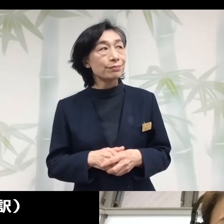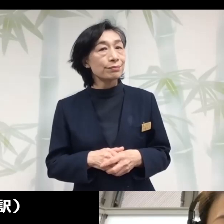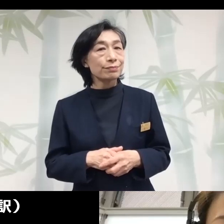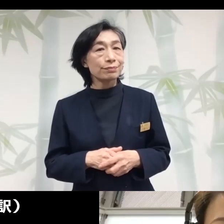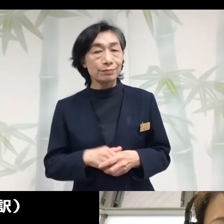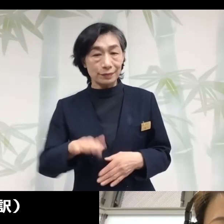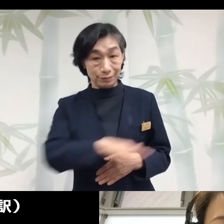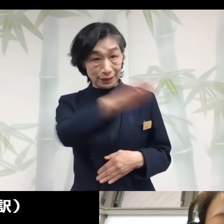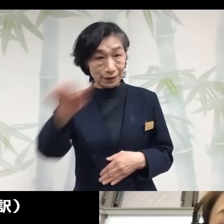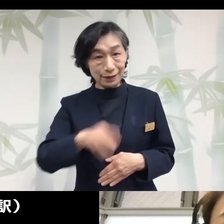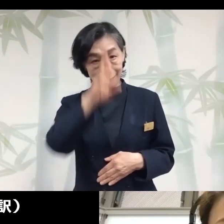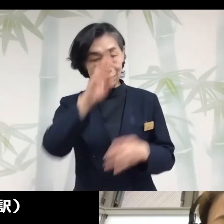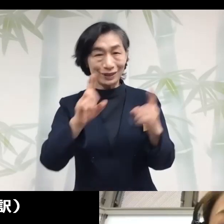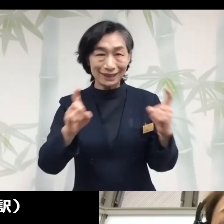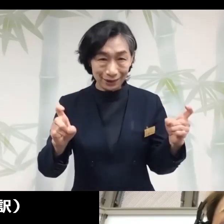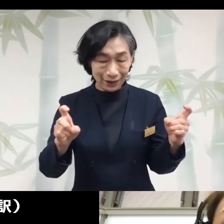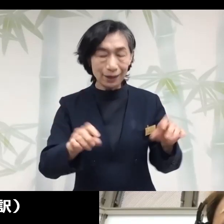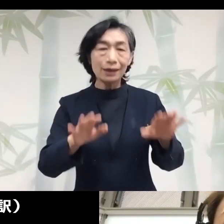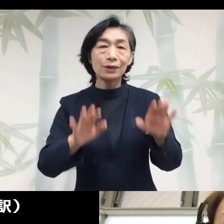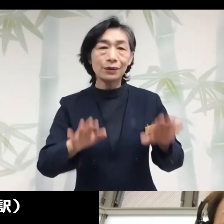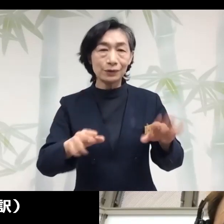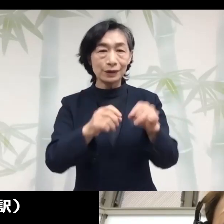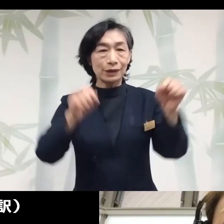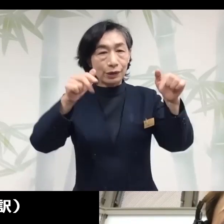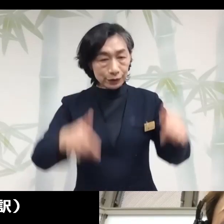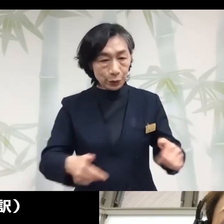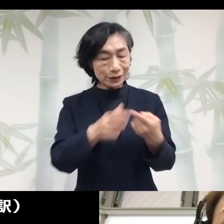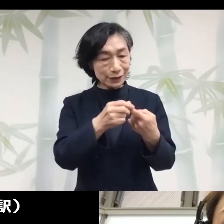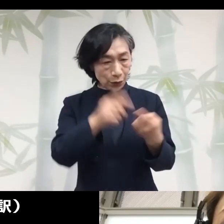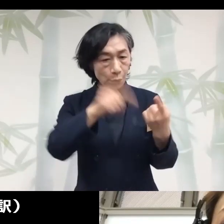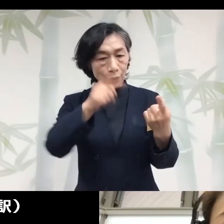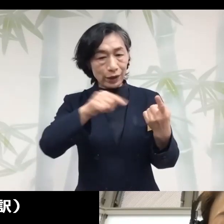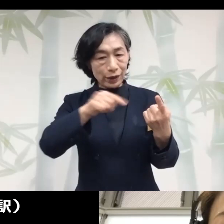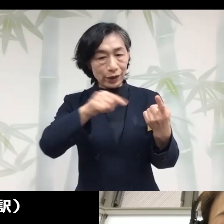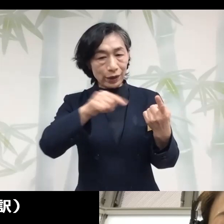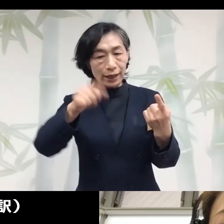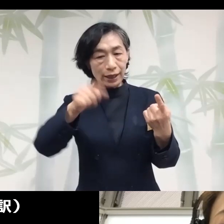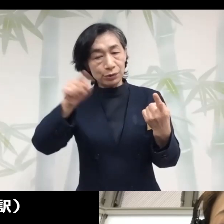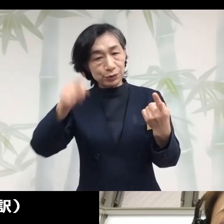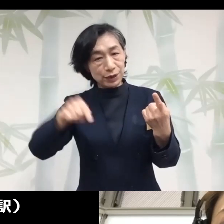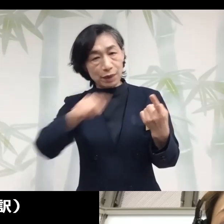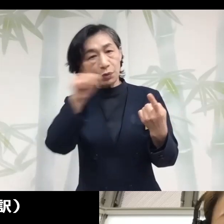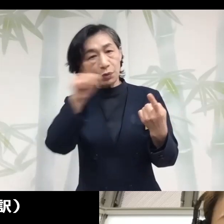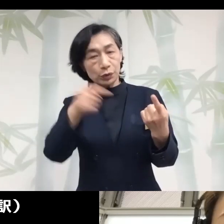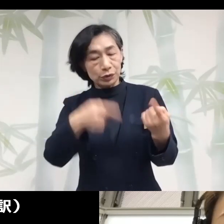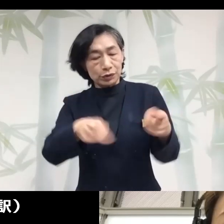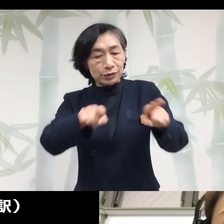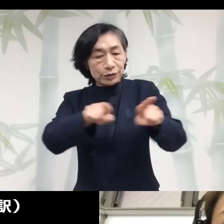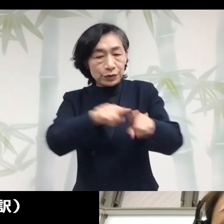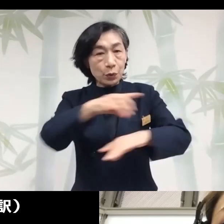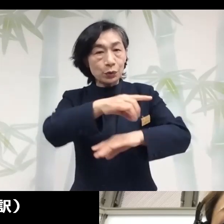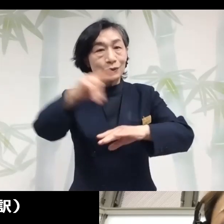皆さん、こんにちは。本日は長岡教師と FM おとくにの共同企画としま